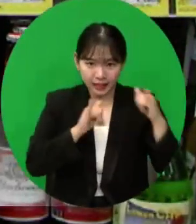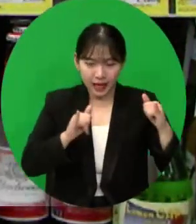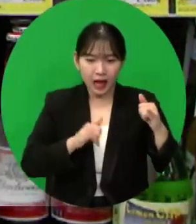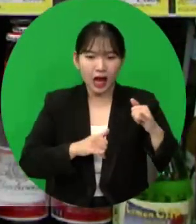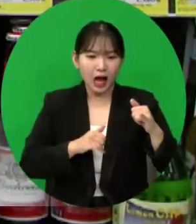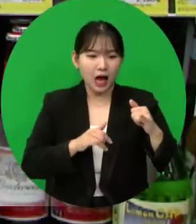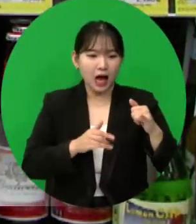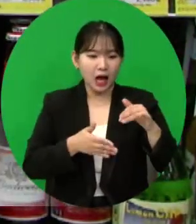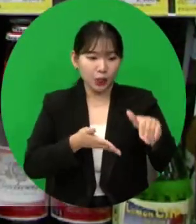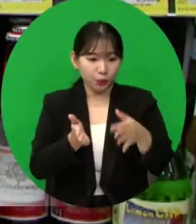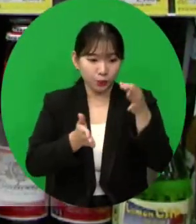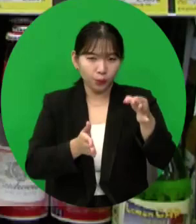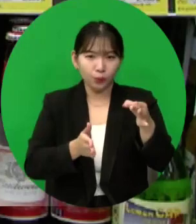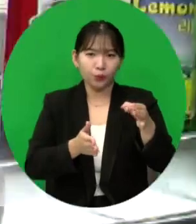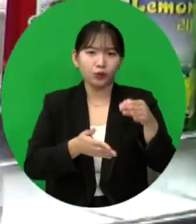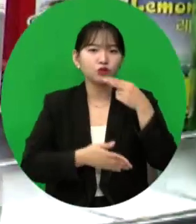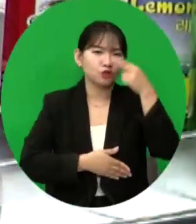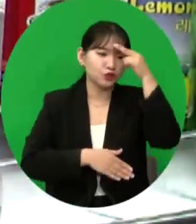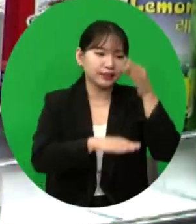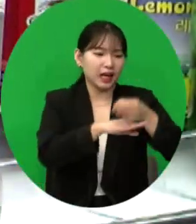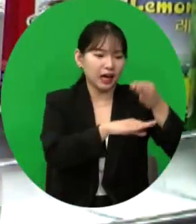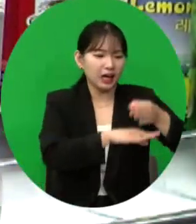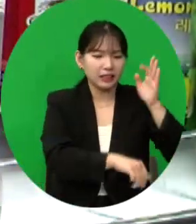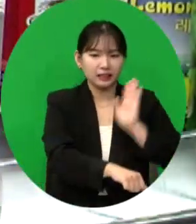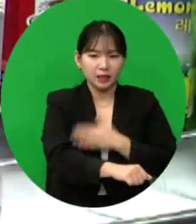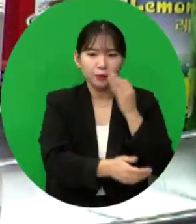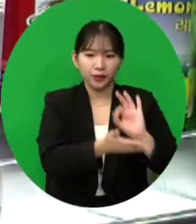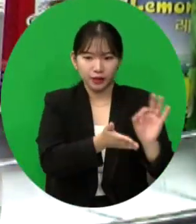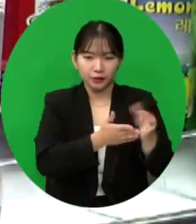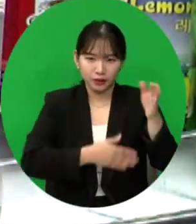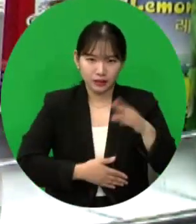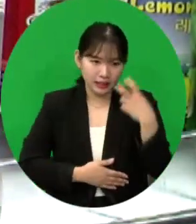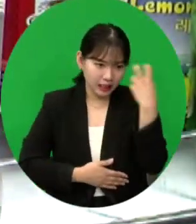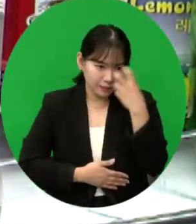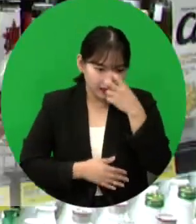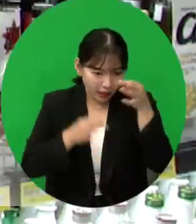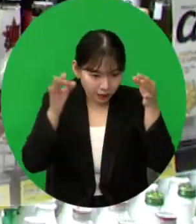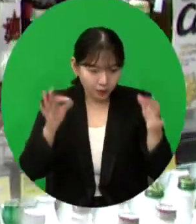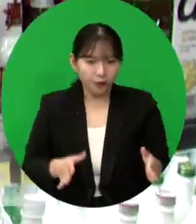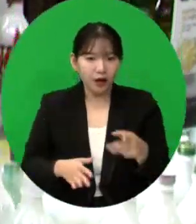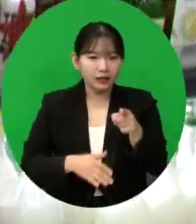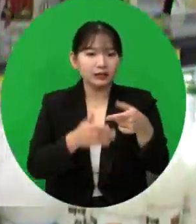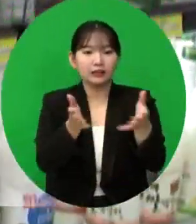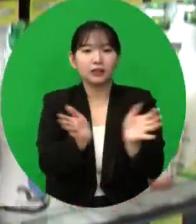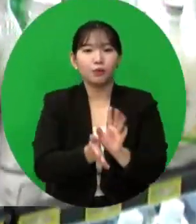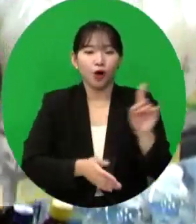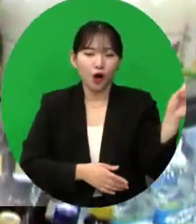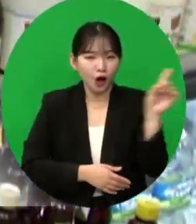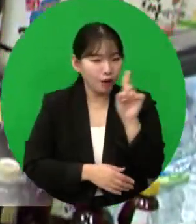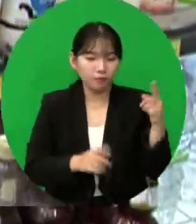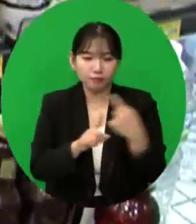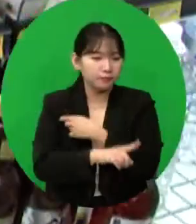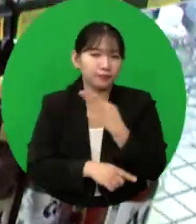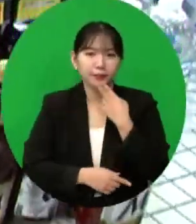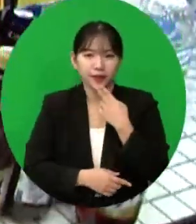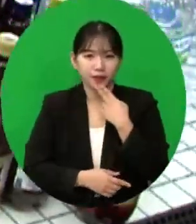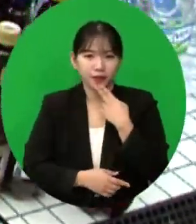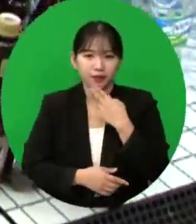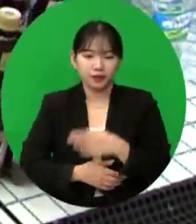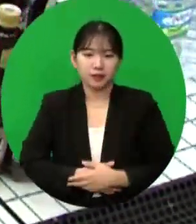주류 구입비로 지출하는 등 부적정하게 사용했지만 감사가 진행될 때까지 해당 부서는 아무런 조치도 취하지